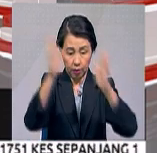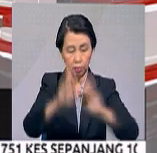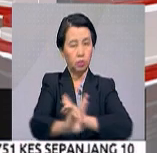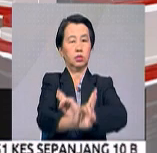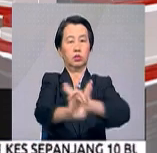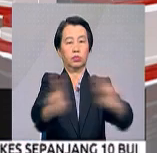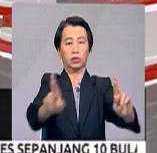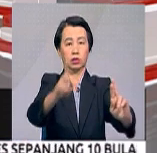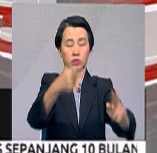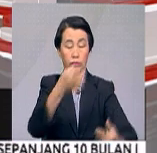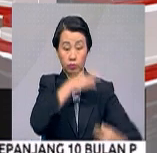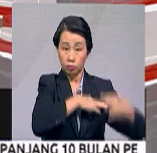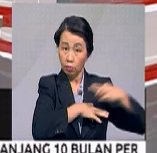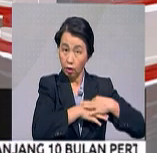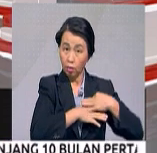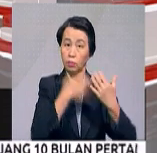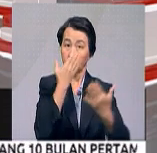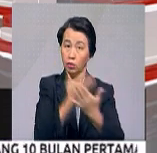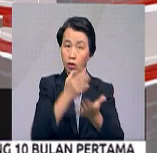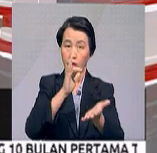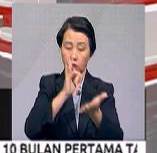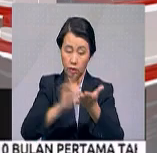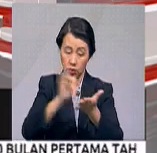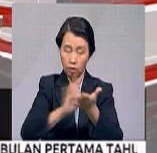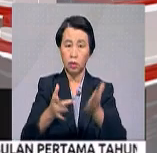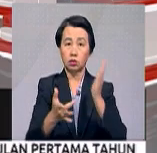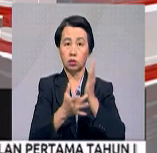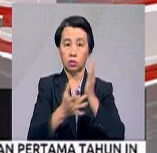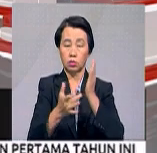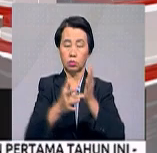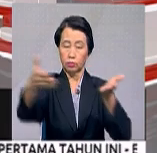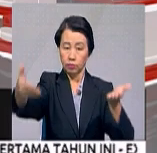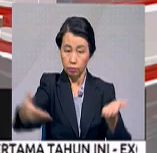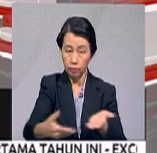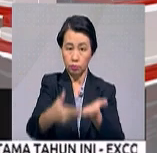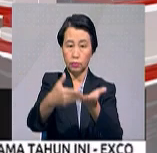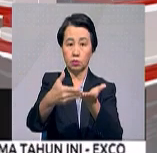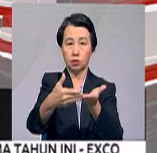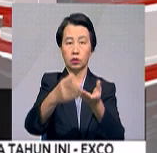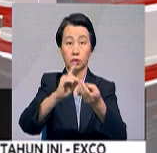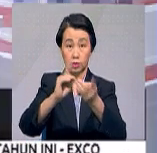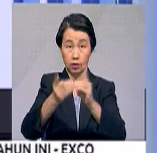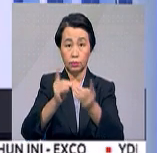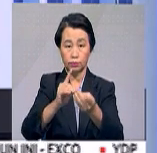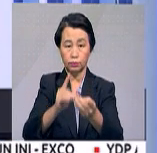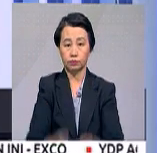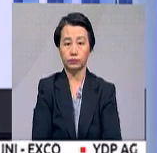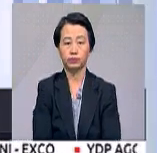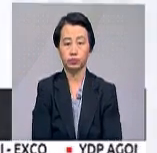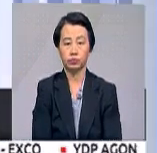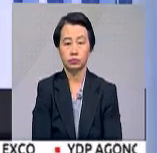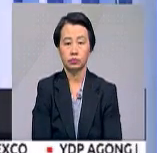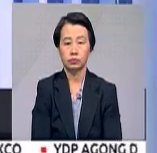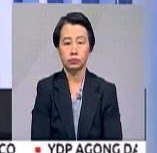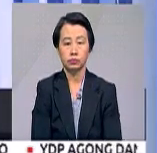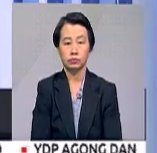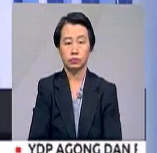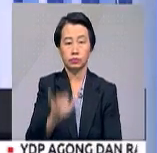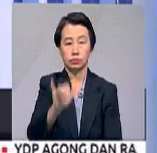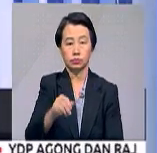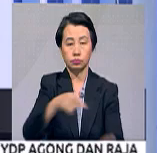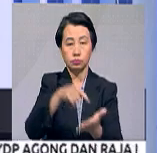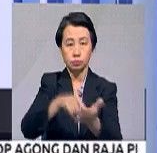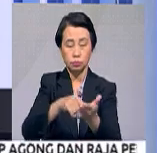bersedia untuk memanfaatkan sebaiknya aplikasi teknologi yang diperkenal. Kepada siaran TV digital. Ia adalah